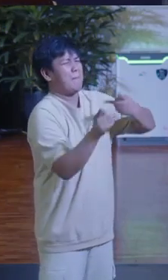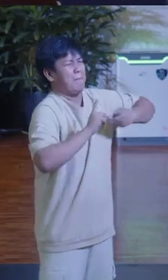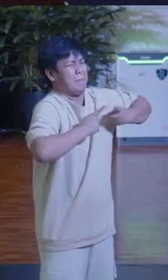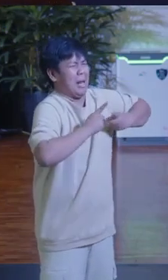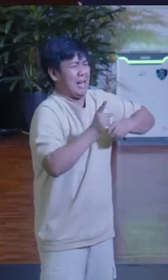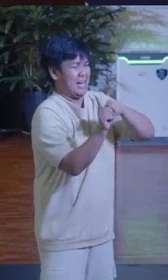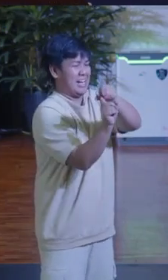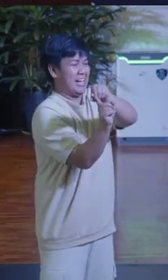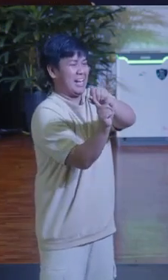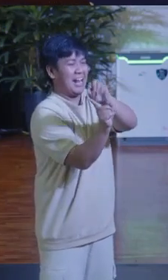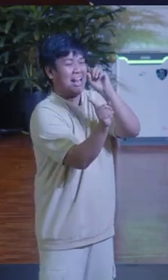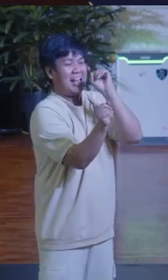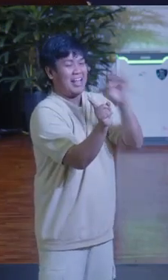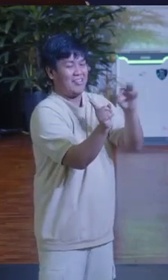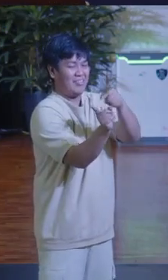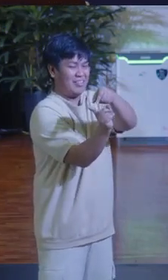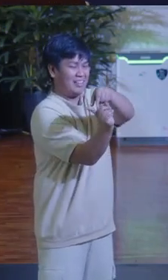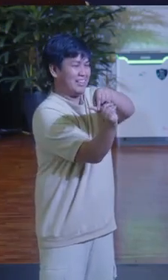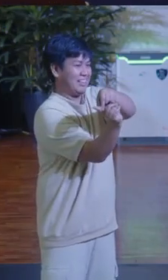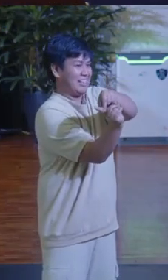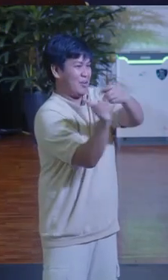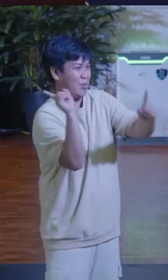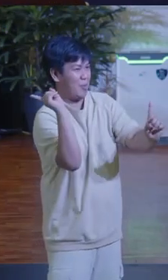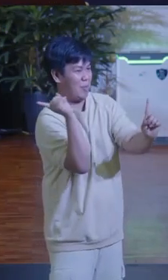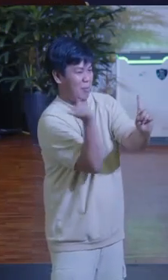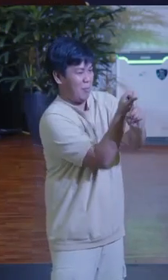nag-uunahan kami. No?